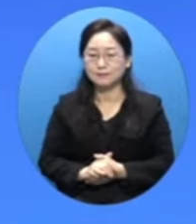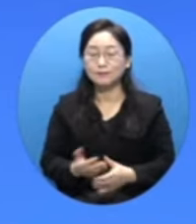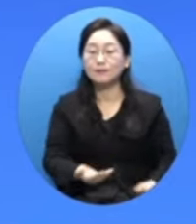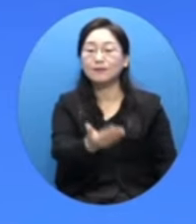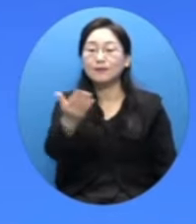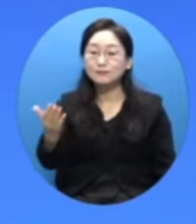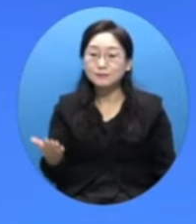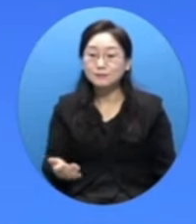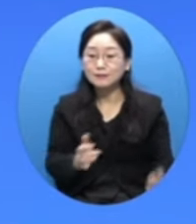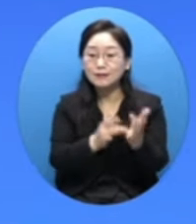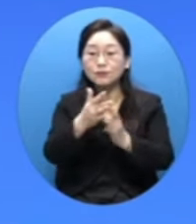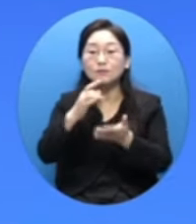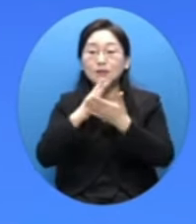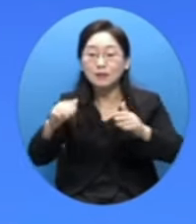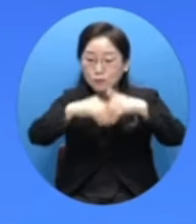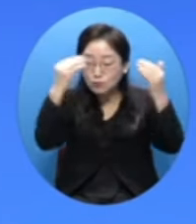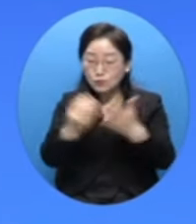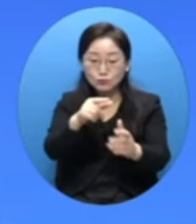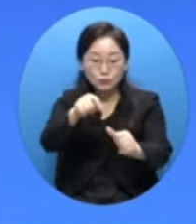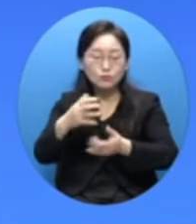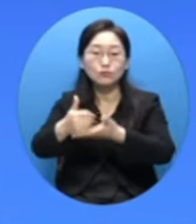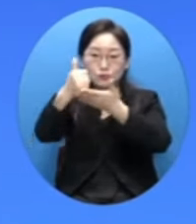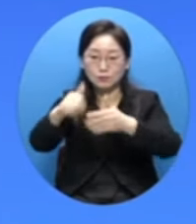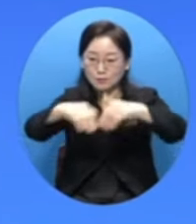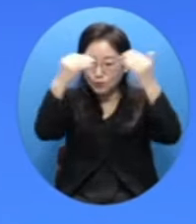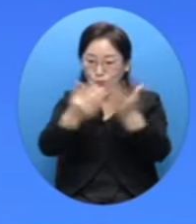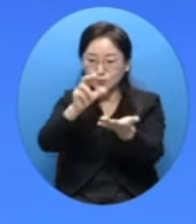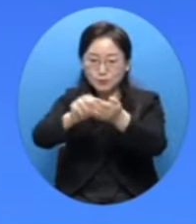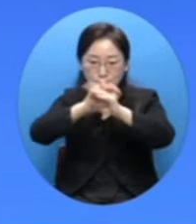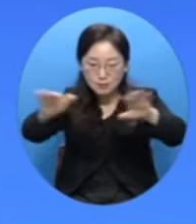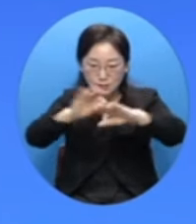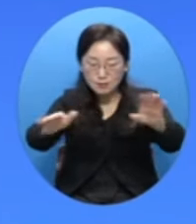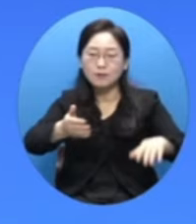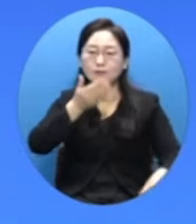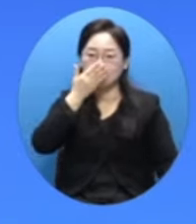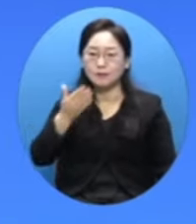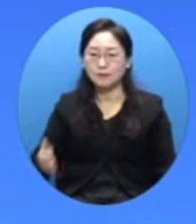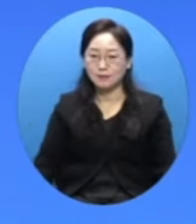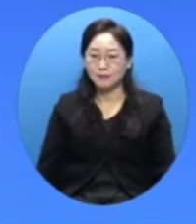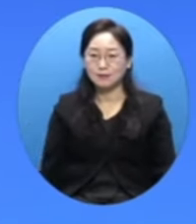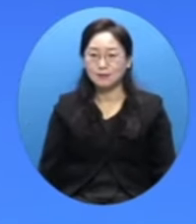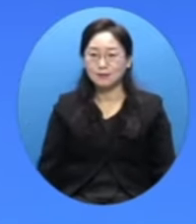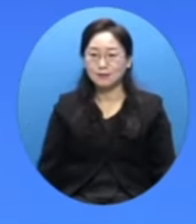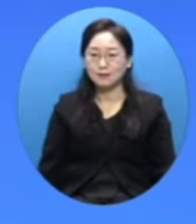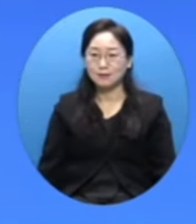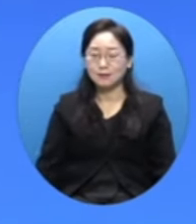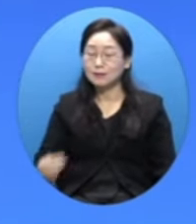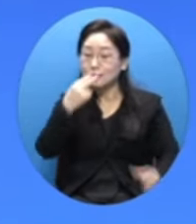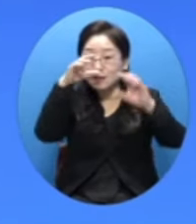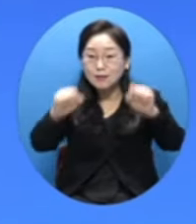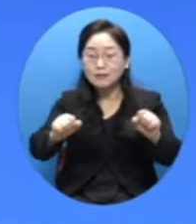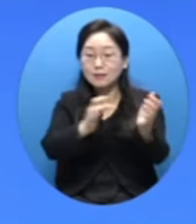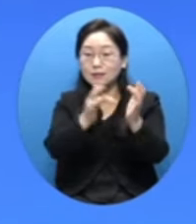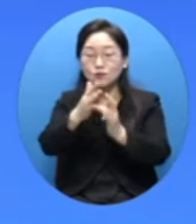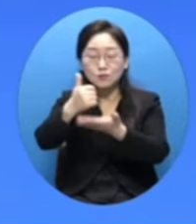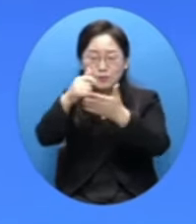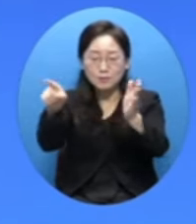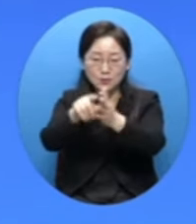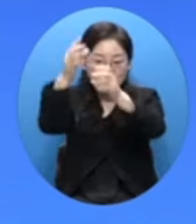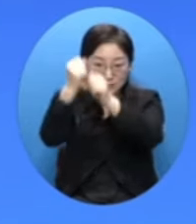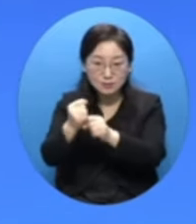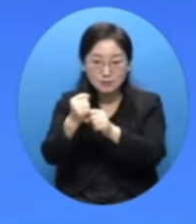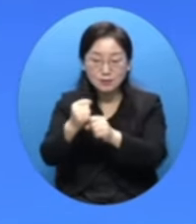여러분, 예수님만이 우리의 구세주가 되시고 우리의 모든 문제를 해결해 주시는 것입니다. 살아계신 예수님을 믿고 의지하고 나갈